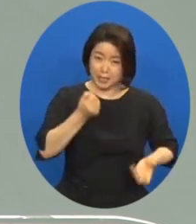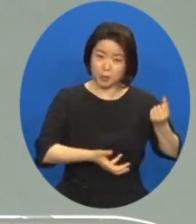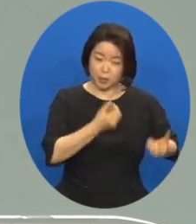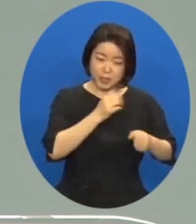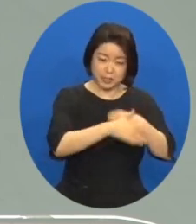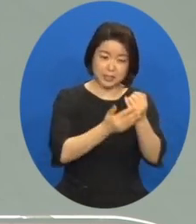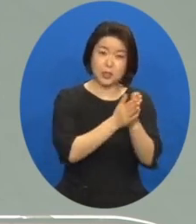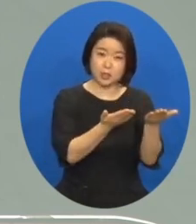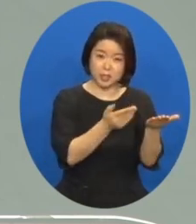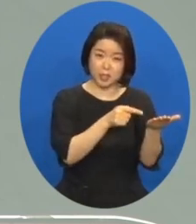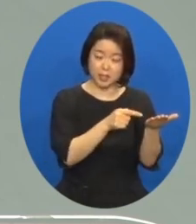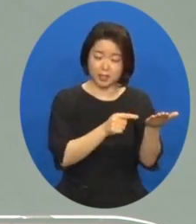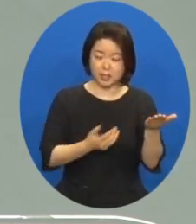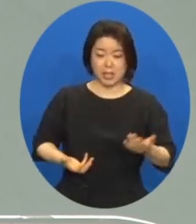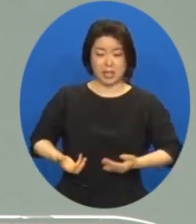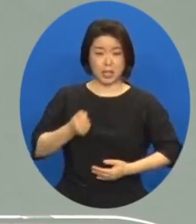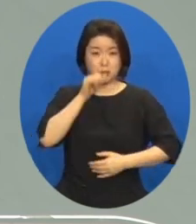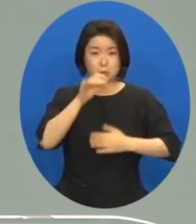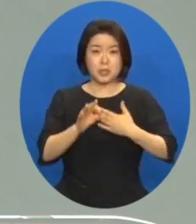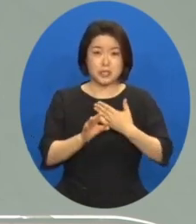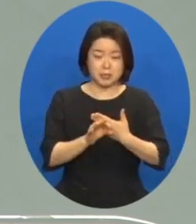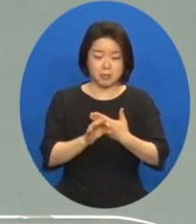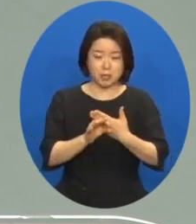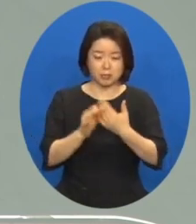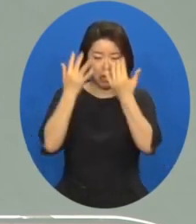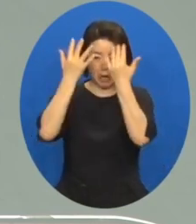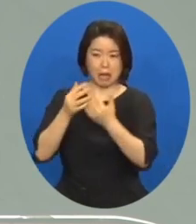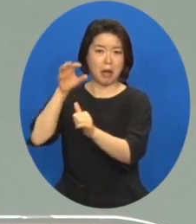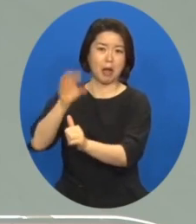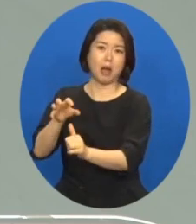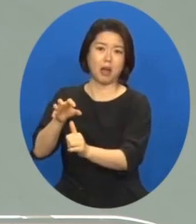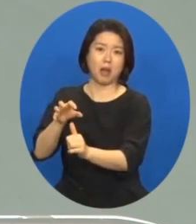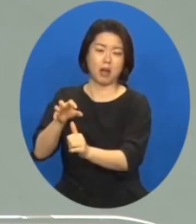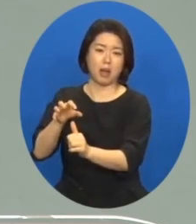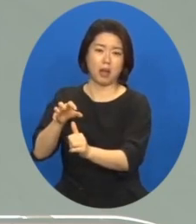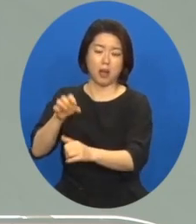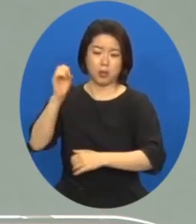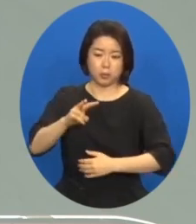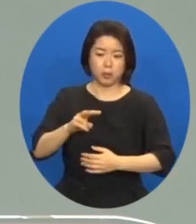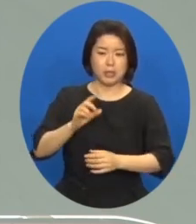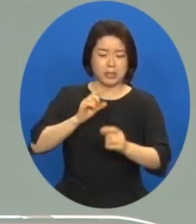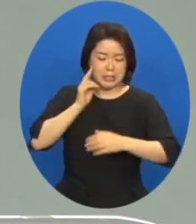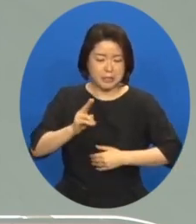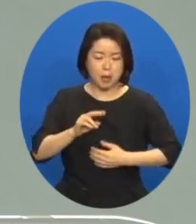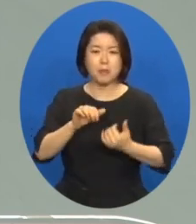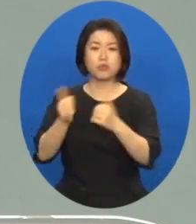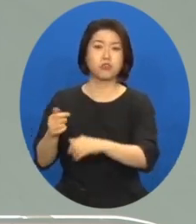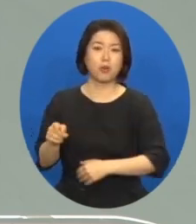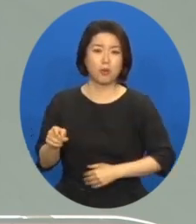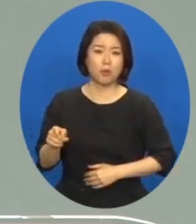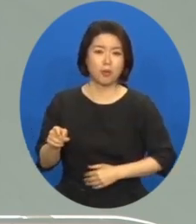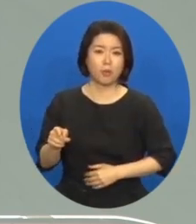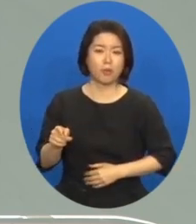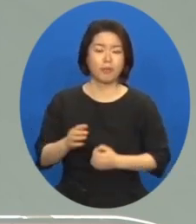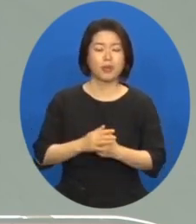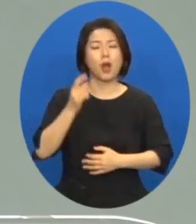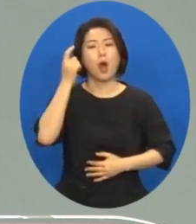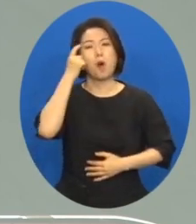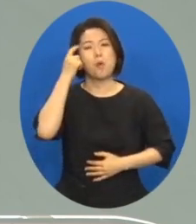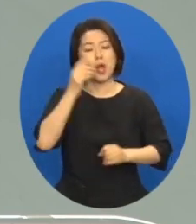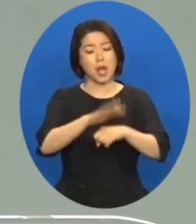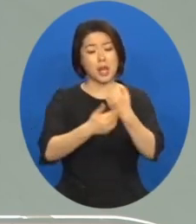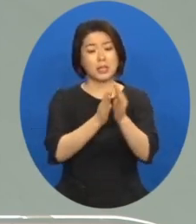세상에 성경책 가지고 있으면 감옥에 끌려가고 심지어 죽기도 해요. 왜 이렇게